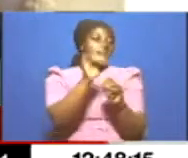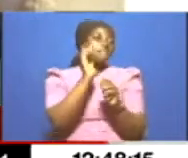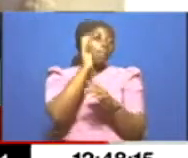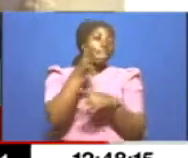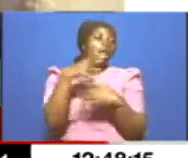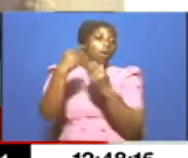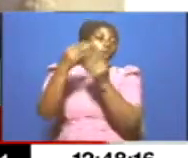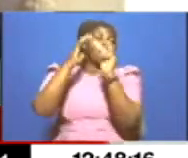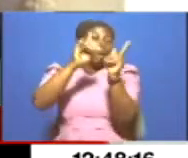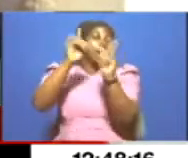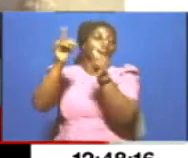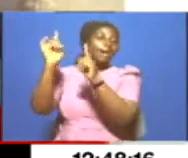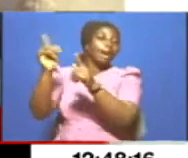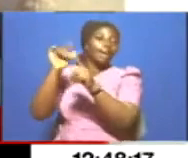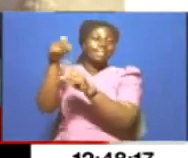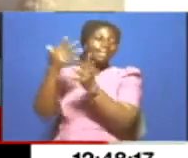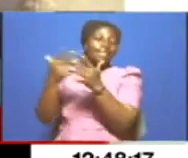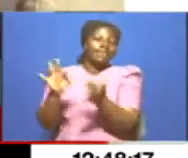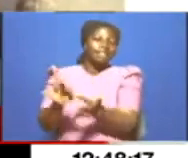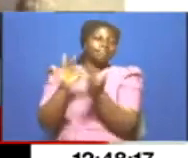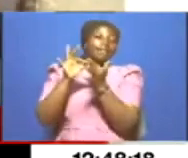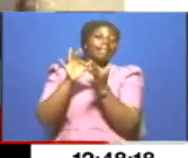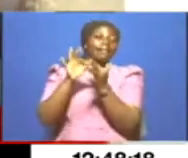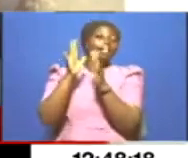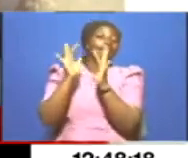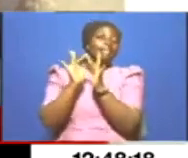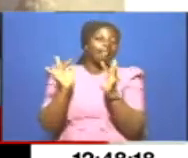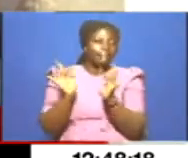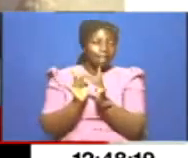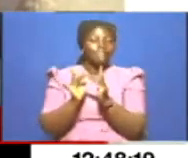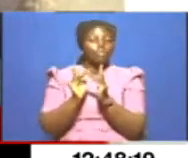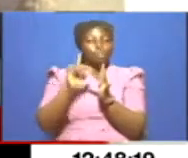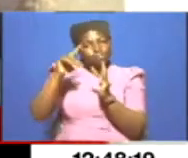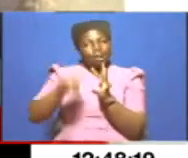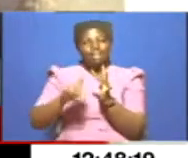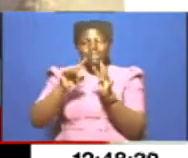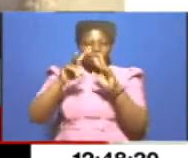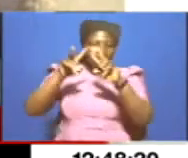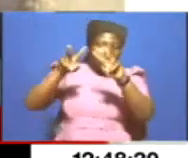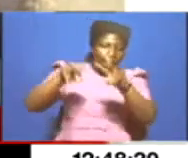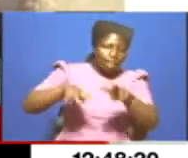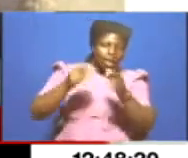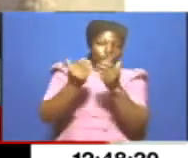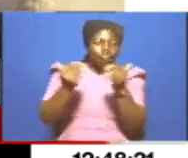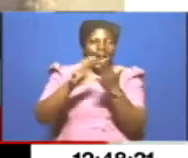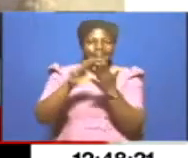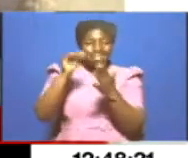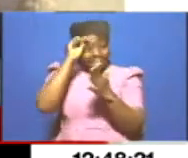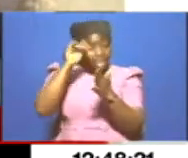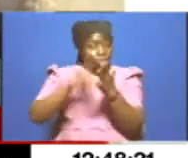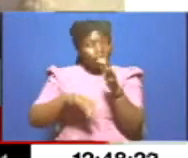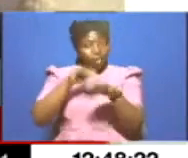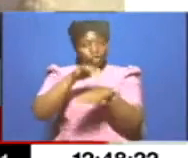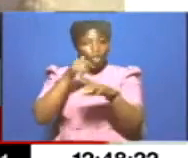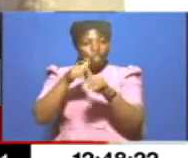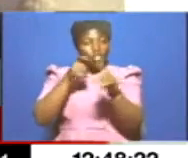kwa mitandao. Tuangalie sana watoto wetu kile wanaangalia kwa mitandao. Wanafunzwa mambo mabaya sana. Kwa hiyo mzazi